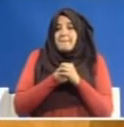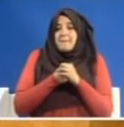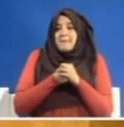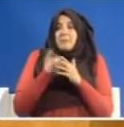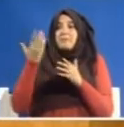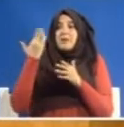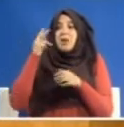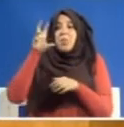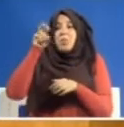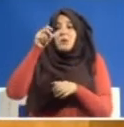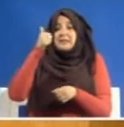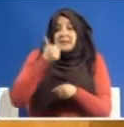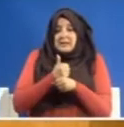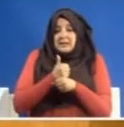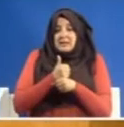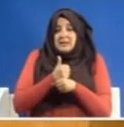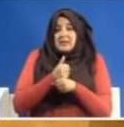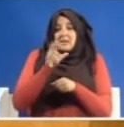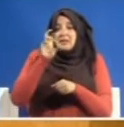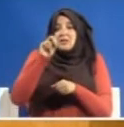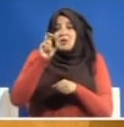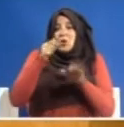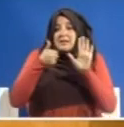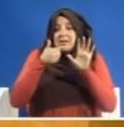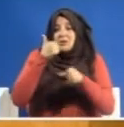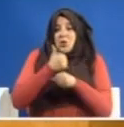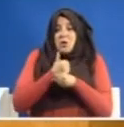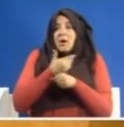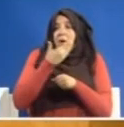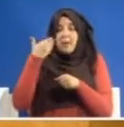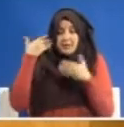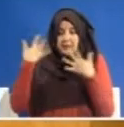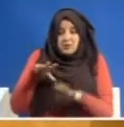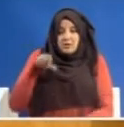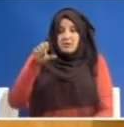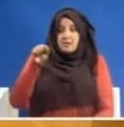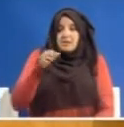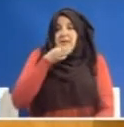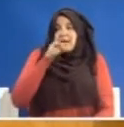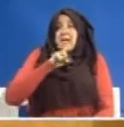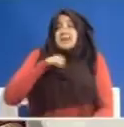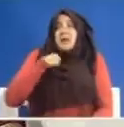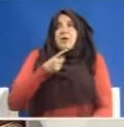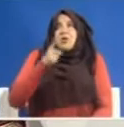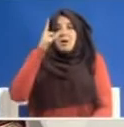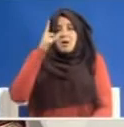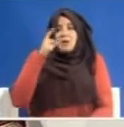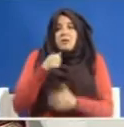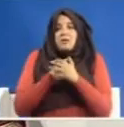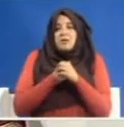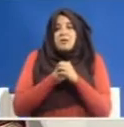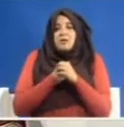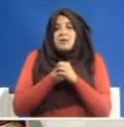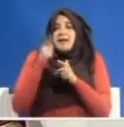مضى عليه سنوات، يعني تقول عنده في سنوات عديدة وصامته، فنقول لها تستغفر الله سبحانه وتعالى، ما دام